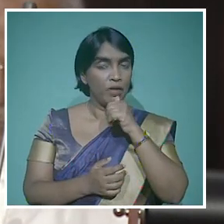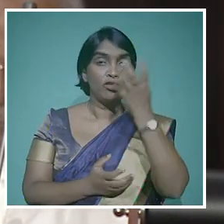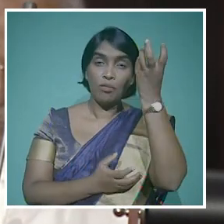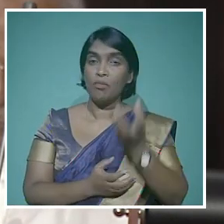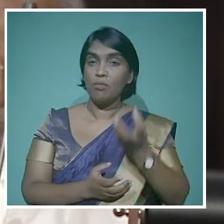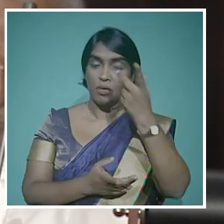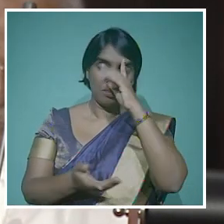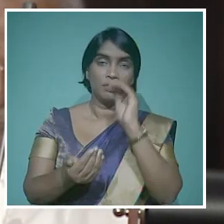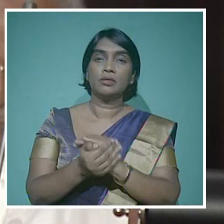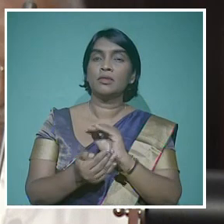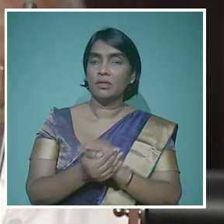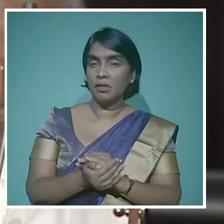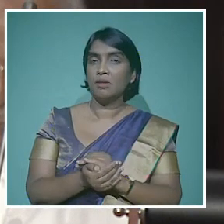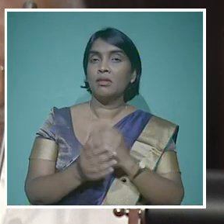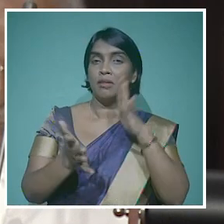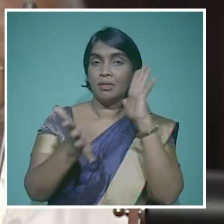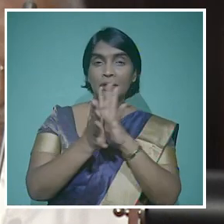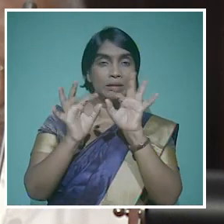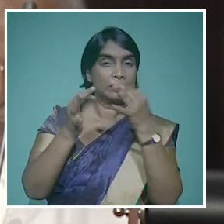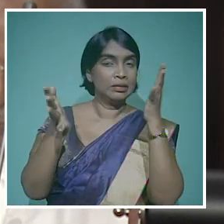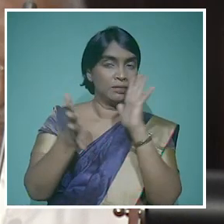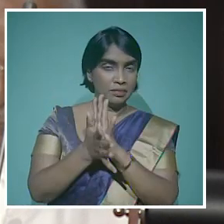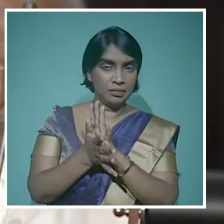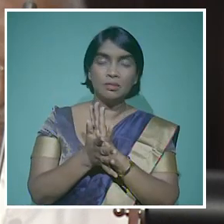සඳහා ආරක්ෂිත මුද්‍රාවක් ටික